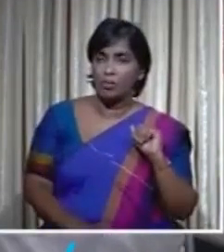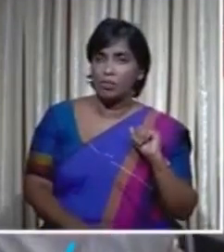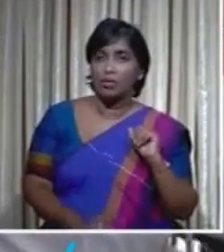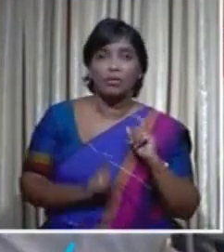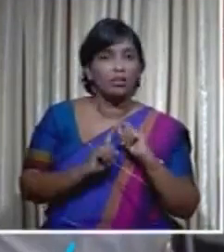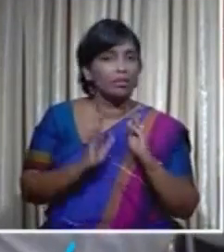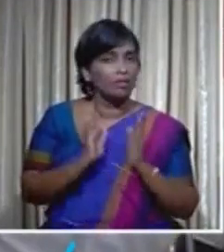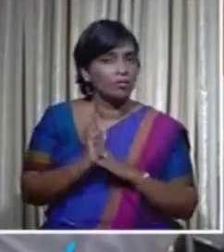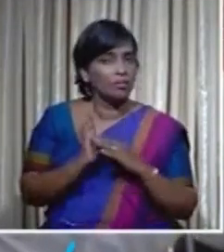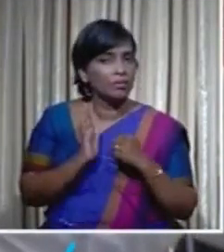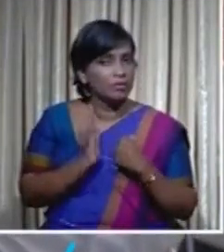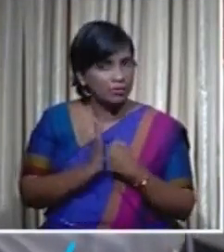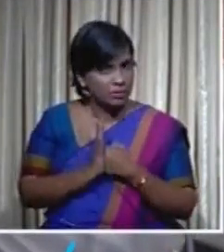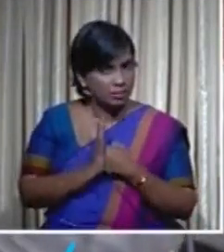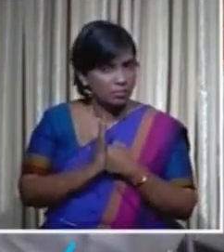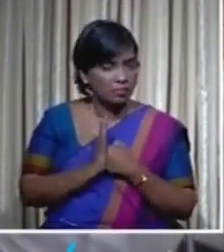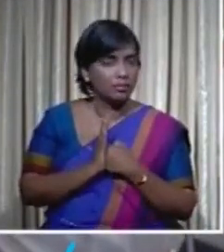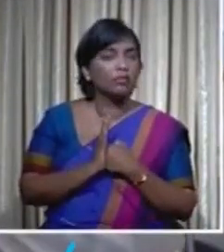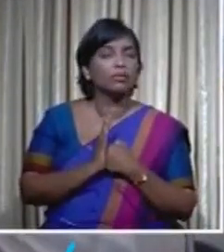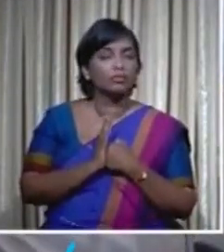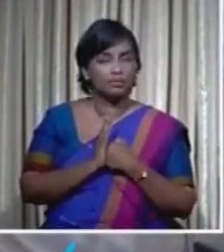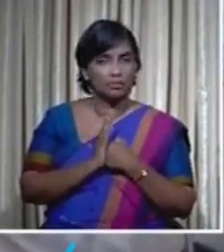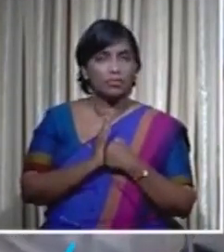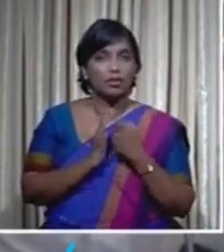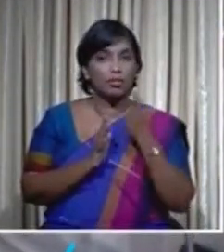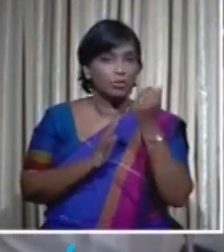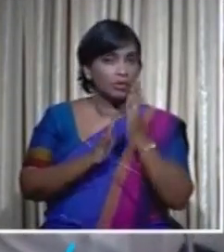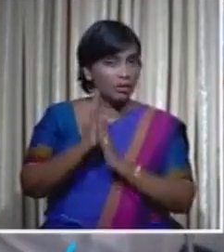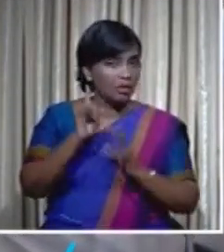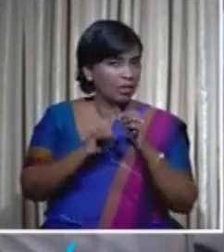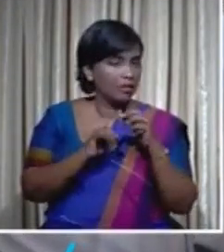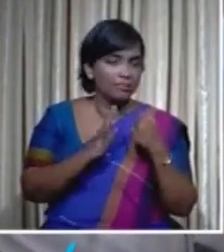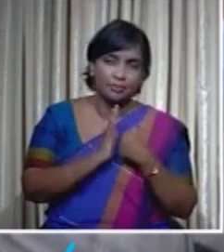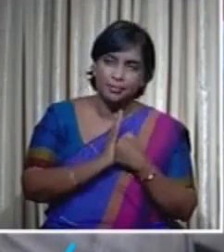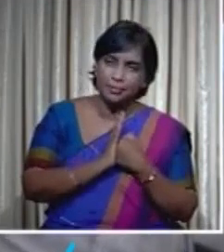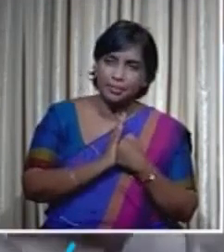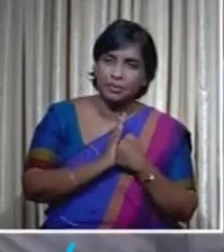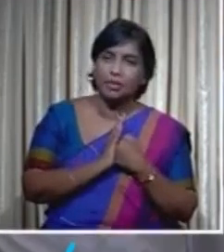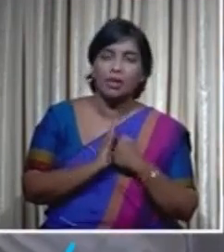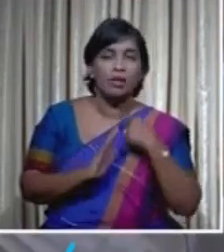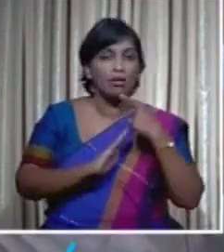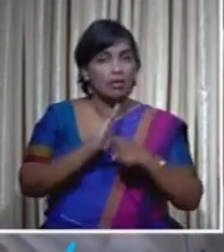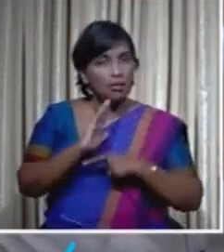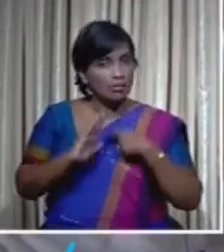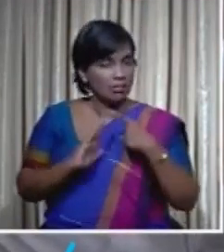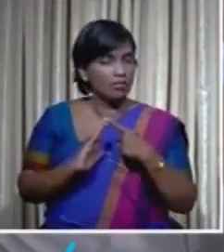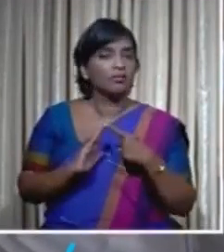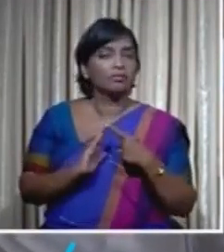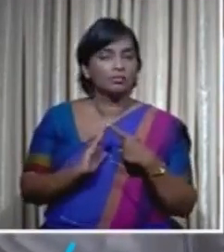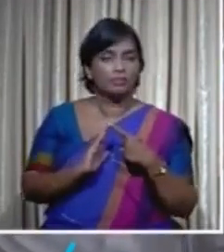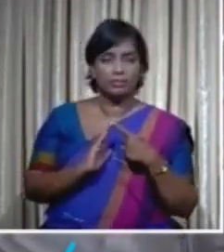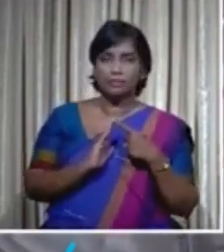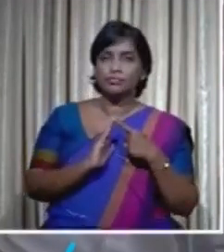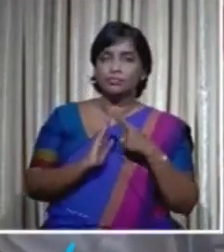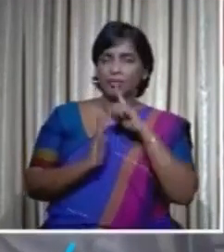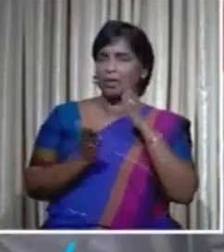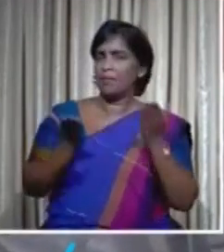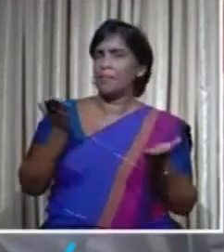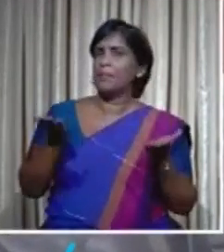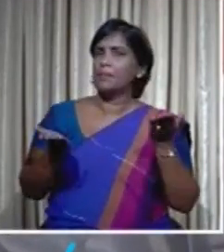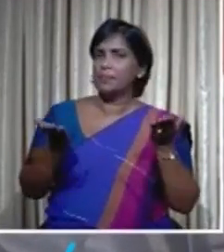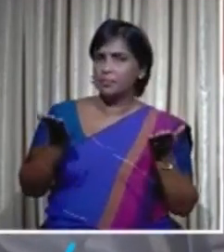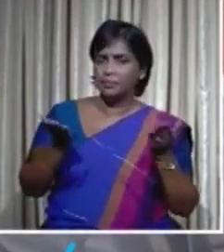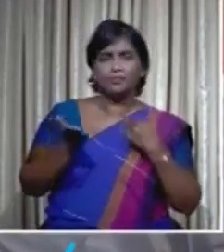கௌரவ நிதியமைச்சர் அவர்களே, இந்த நாடு ஒரு நேர்மையான, நியாயமான, நிம்மதியான ஒரு நாடாக இருக்க